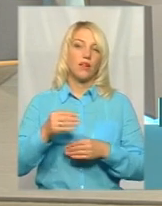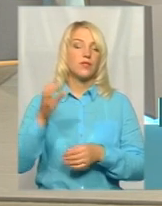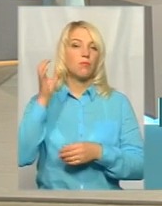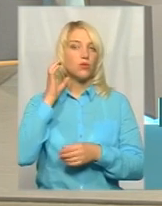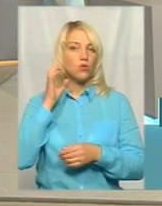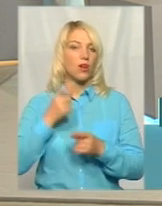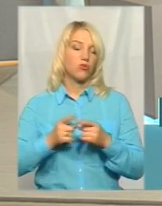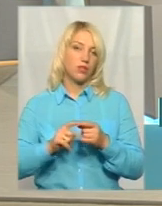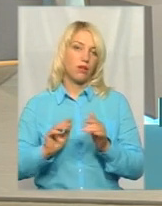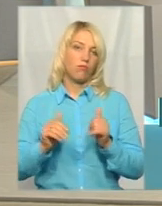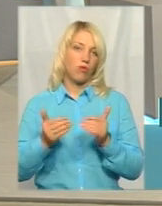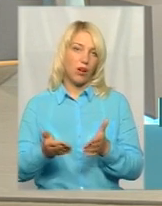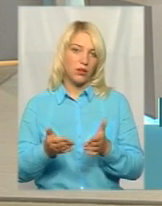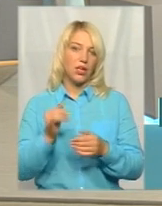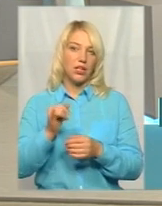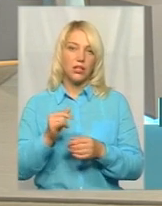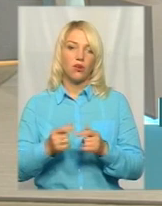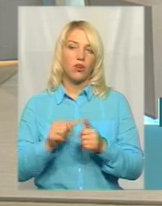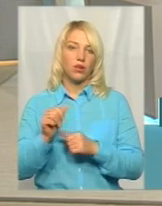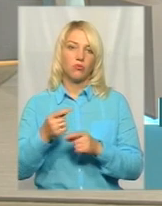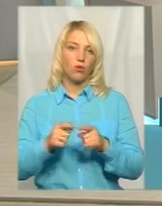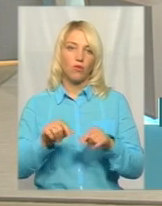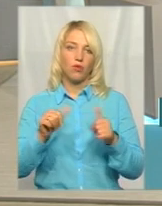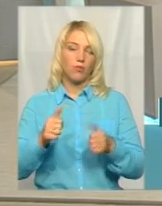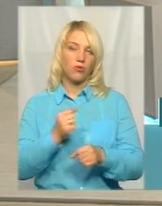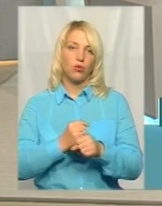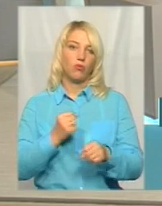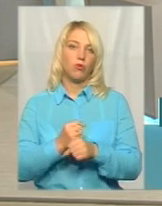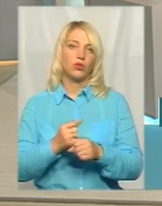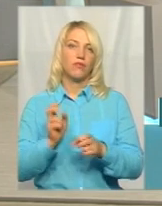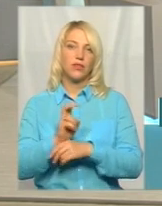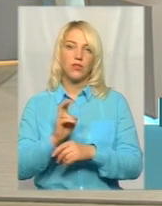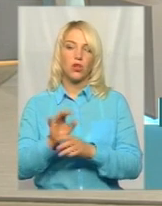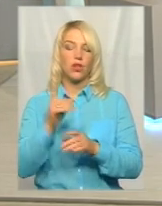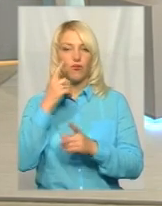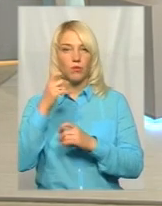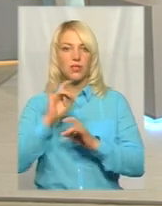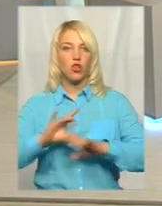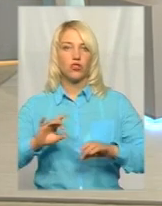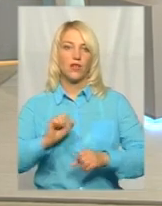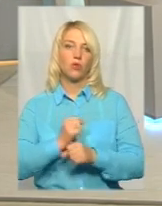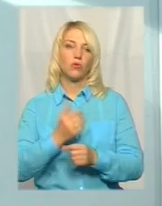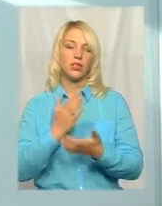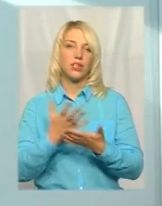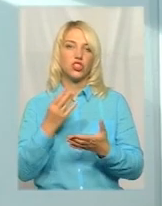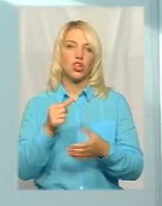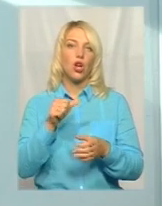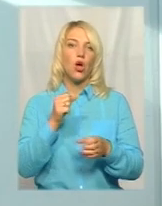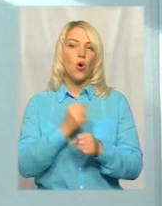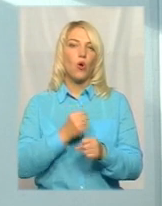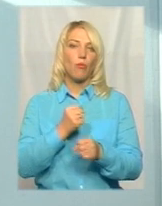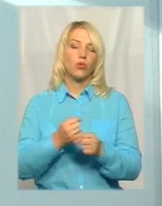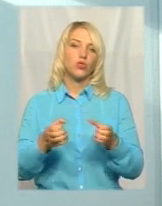прислухаються до тих порад. Крім того формату роботи відвідування інформаційно-роз'яснювальної роботи, є ще робочі групи